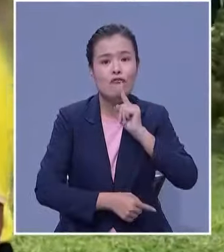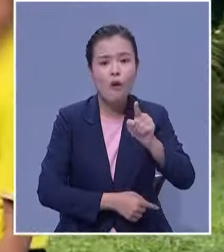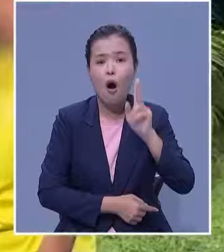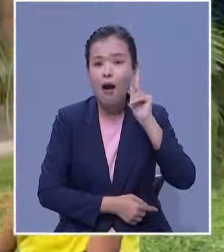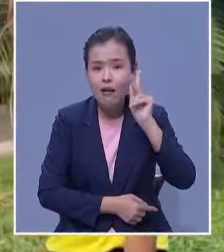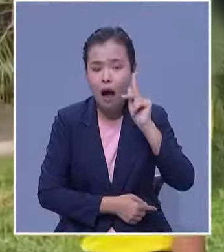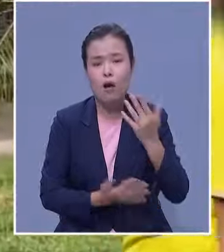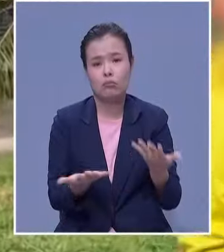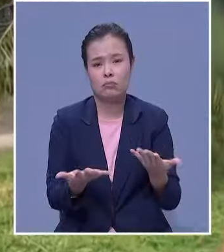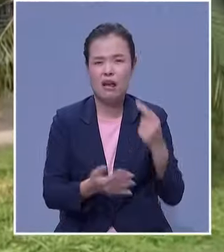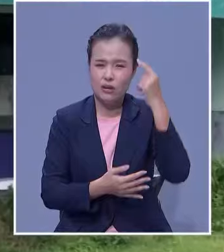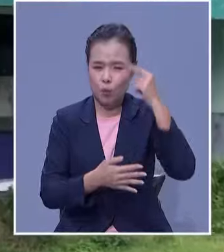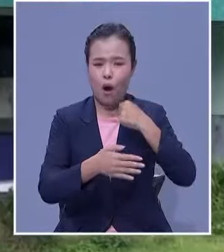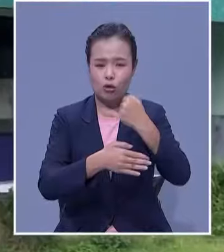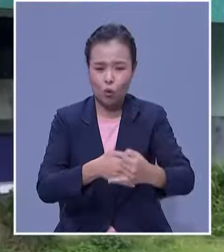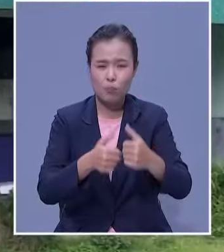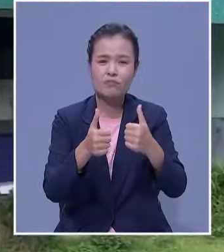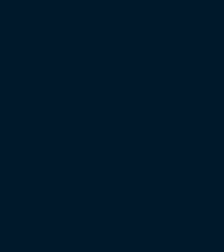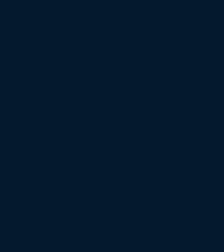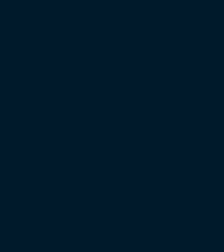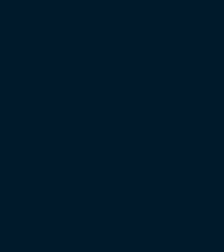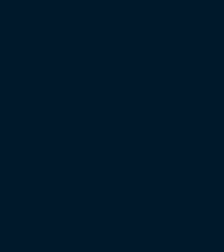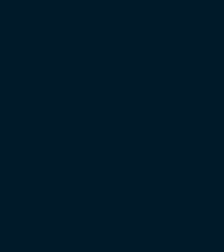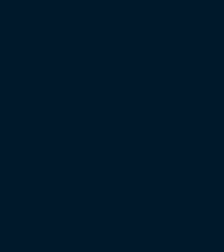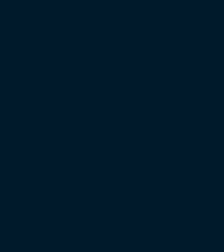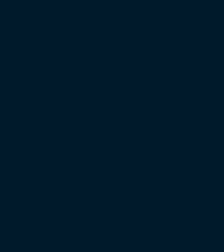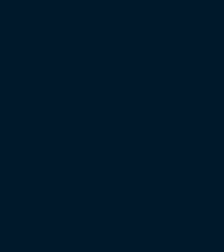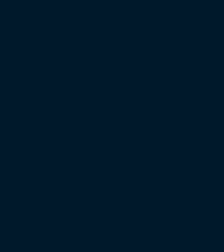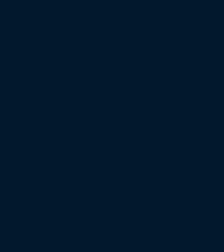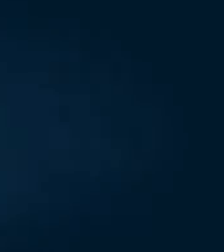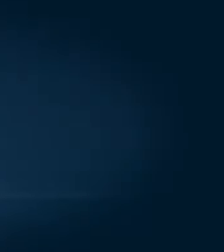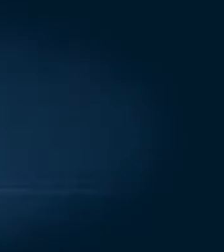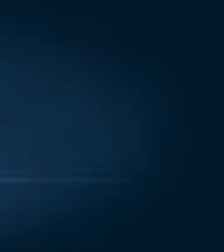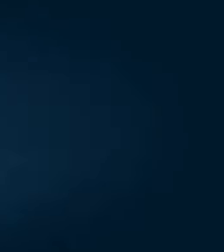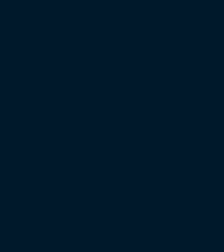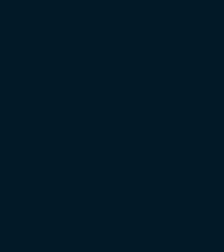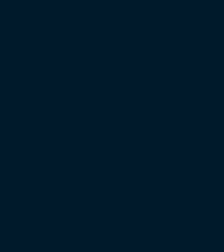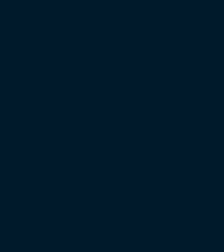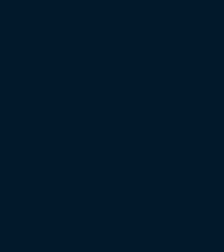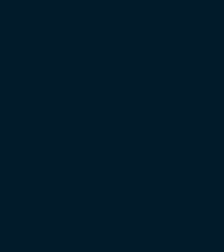สุดท้ายก็หวังว่าเรื่องนี้จะจบลงด้วยดีนะครับ